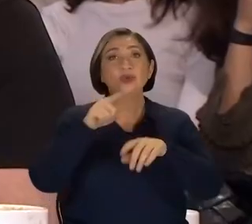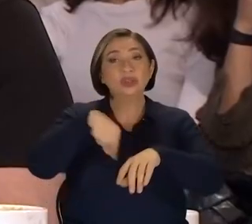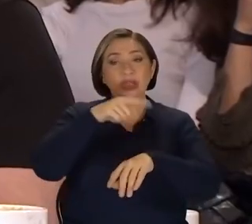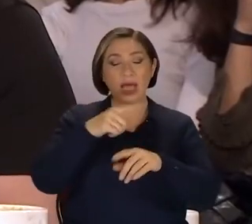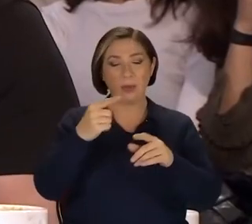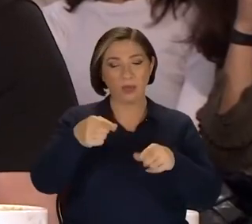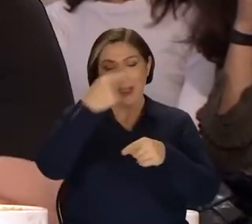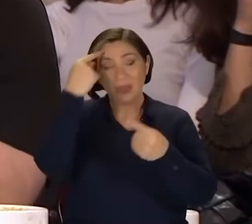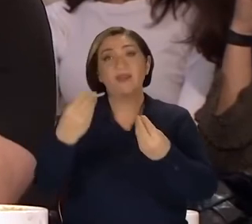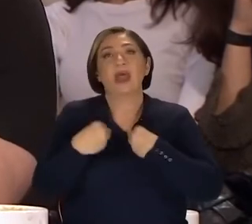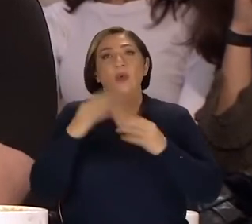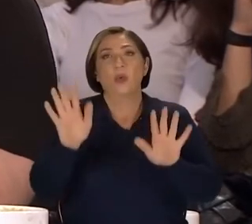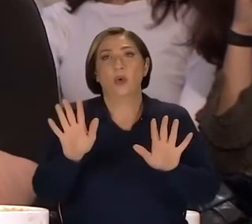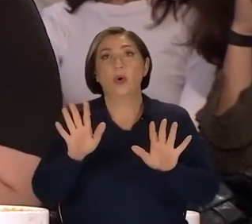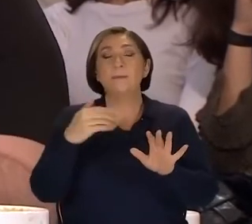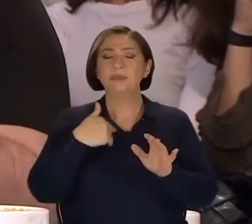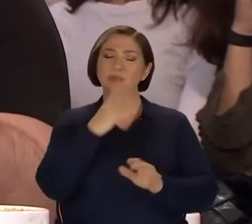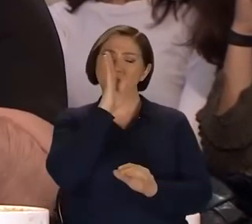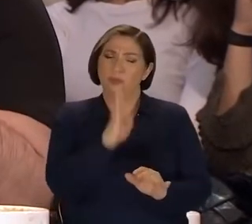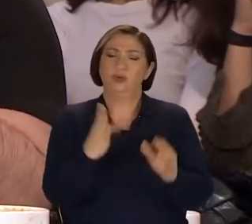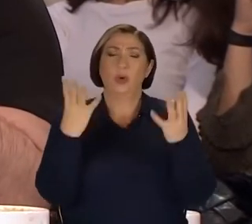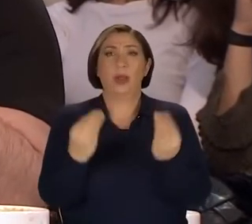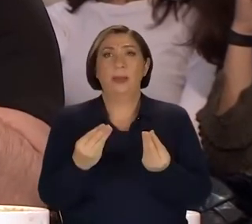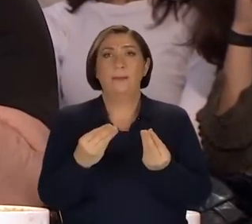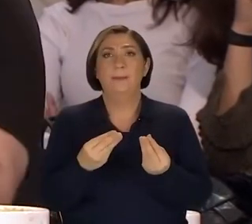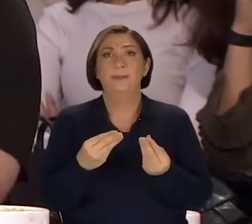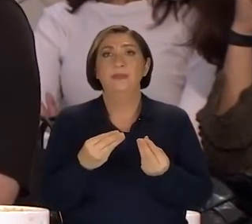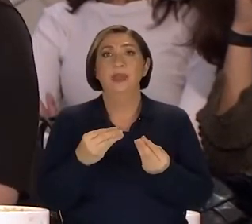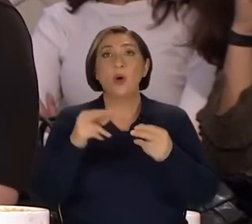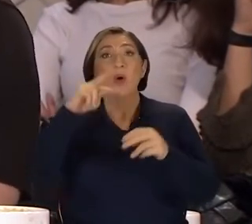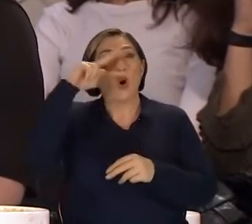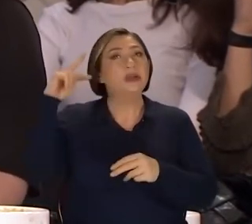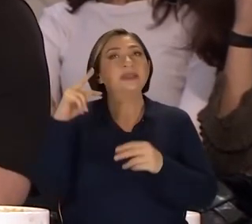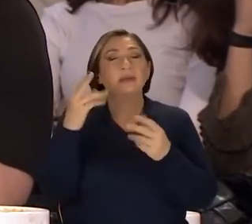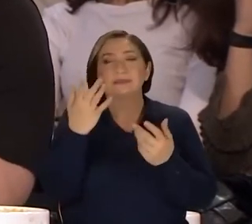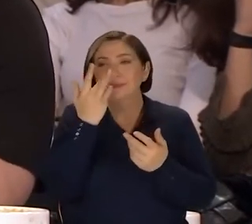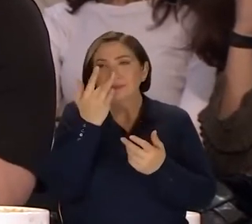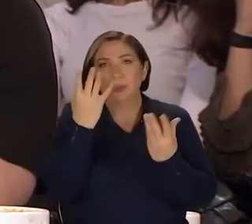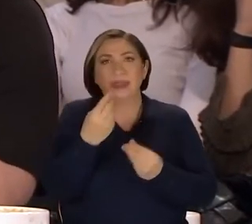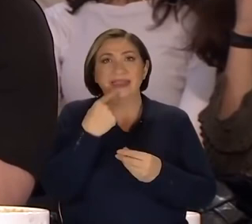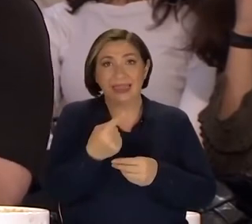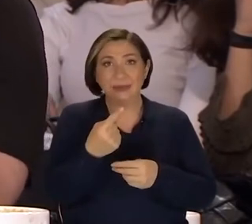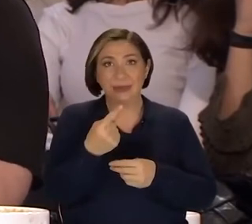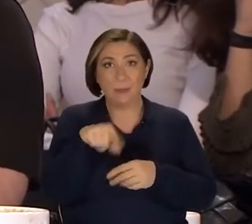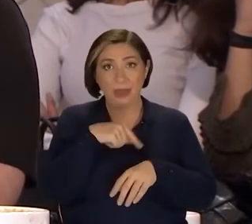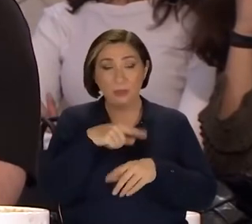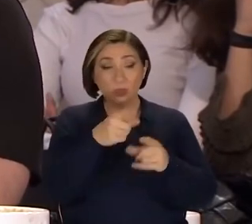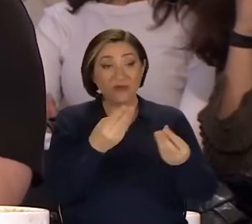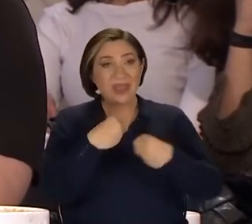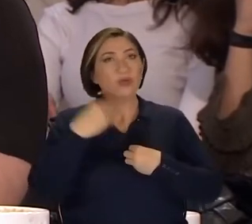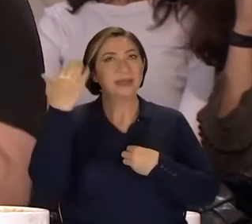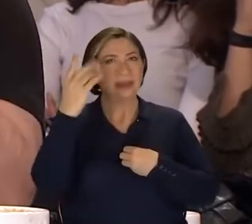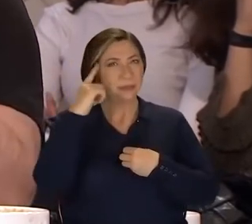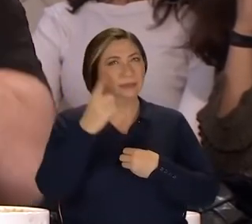bu imkanı veriyor. Yani şimdi biz dürüst olalım. Korsan dediğimiz şey bize bunu sağlıyordu